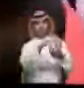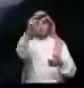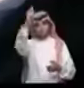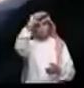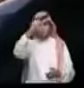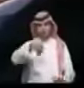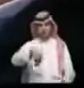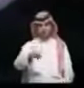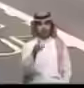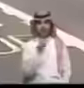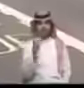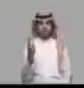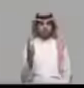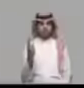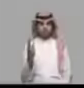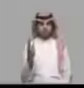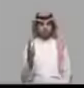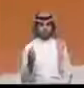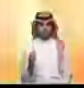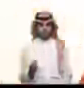القادم.